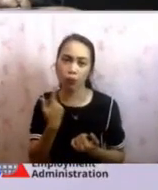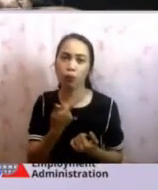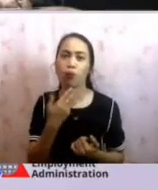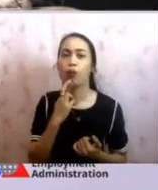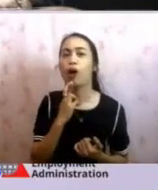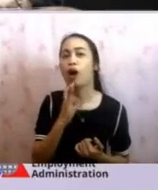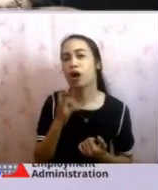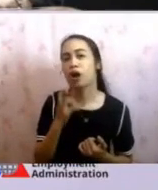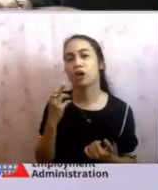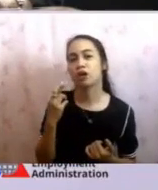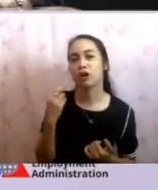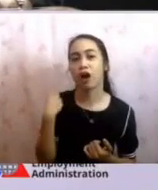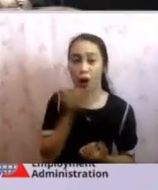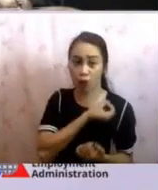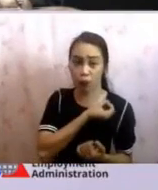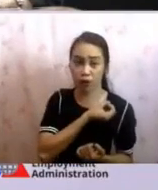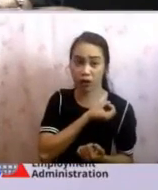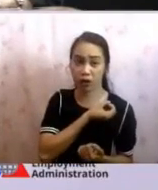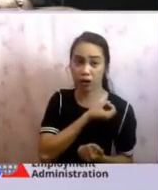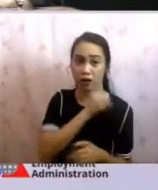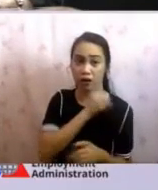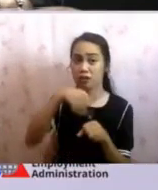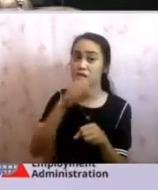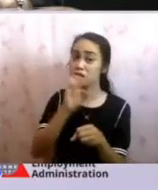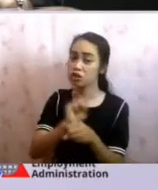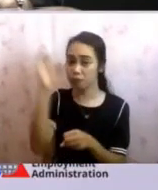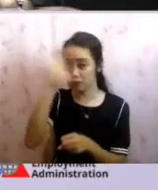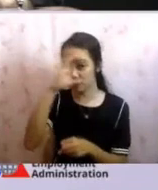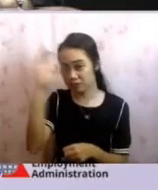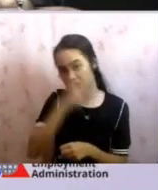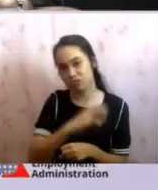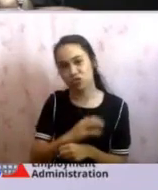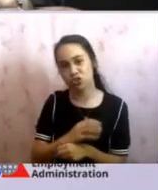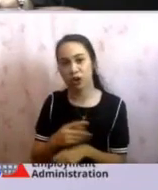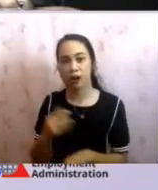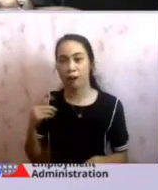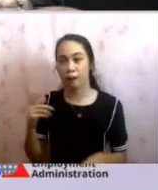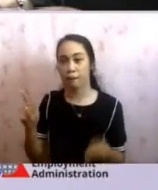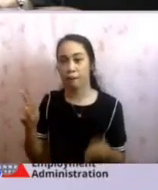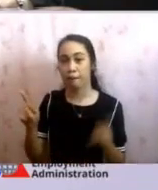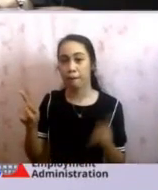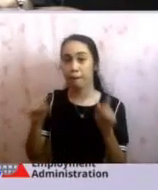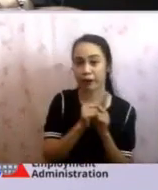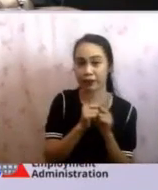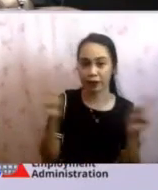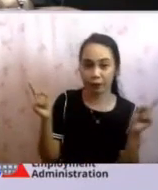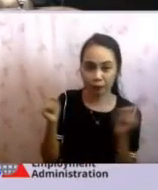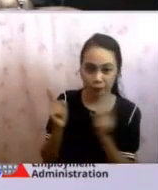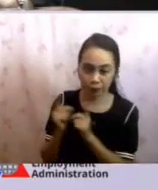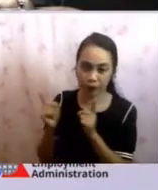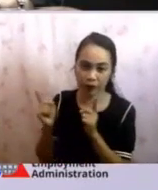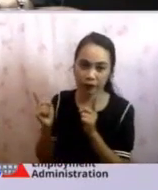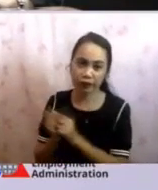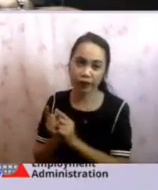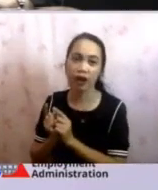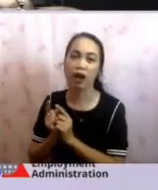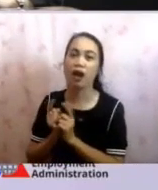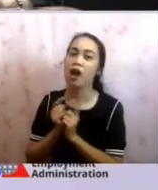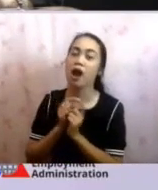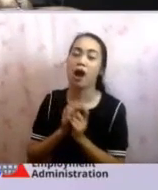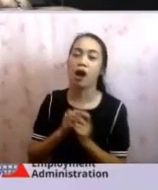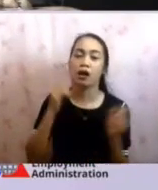guys, makabalo mo nga, dili iraan si Tiyo ang naay peso. Peso can also be found sa